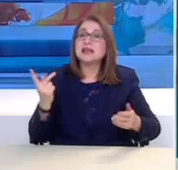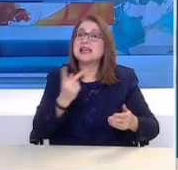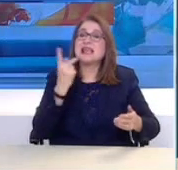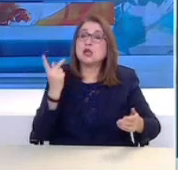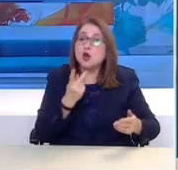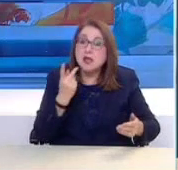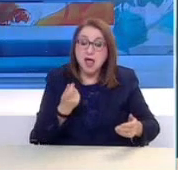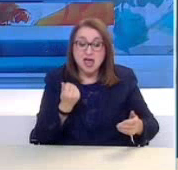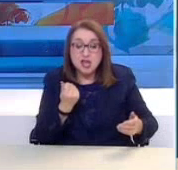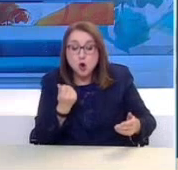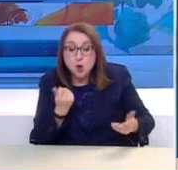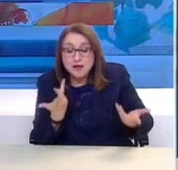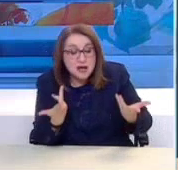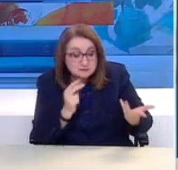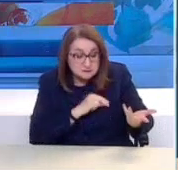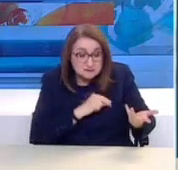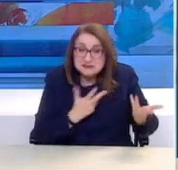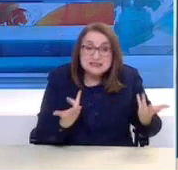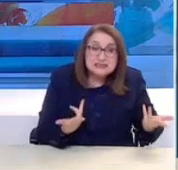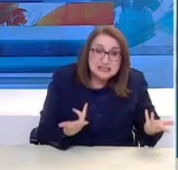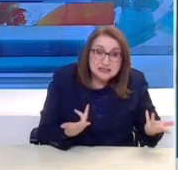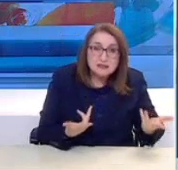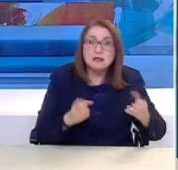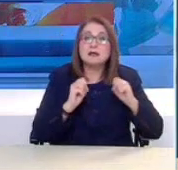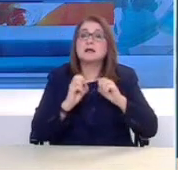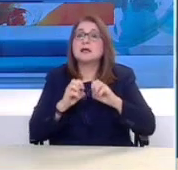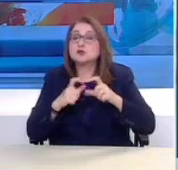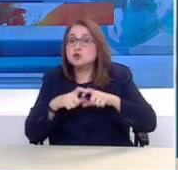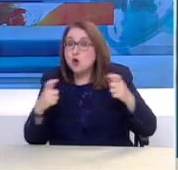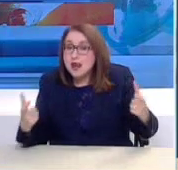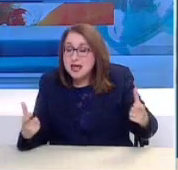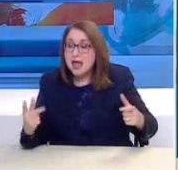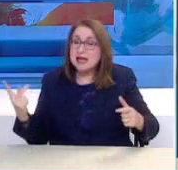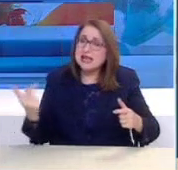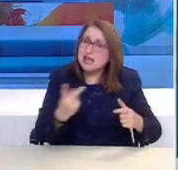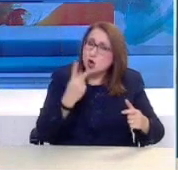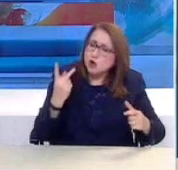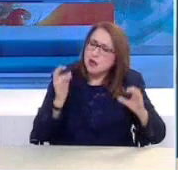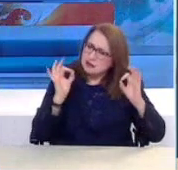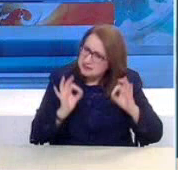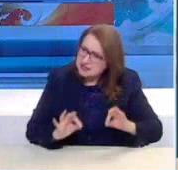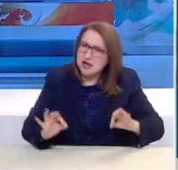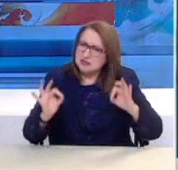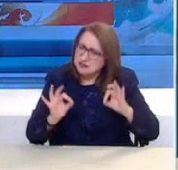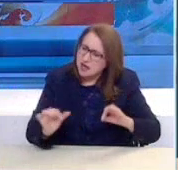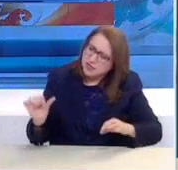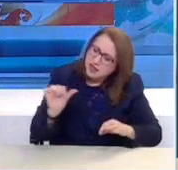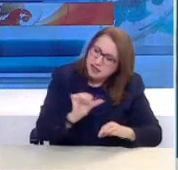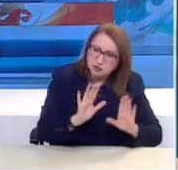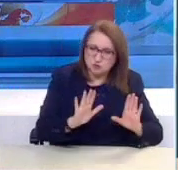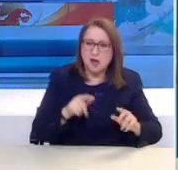σε διάφορους εργασιακούς τομείς, στα εκπαιδευτικά ιδρύματα, στις κοινωνικές δραστηριότητες. Δεν το λέω εγώ, το λέει ο Παγκόσμιος Οργανισμός